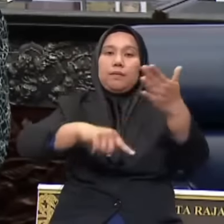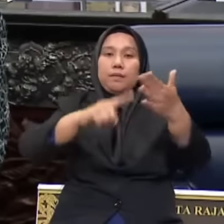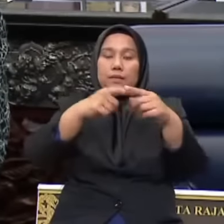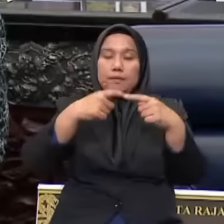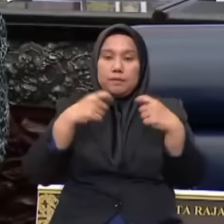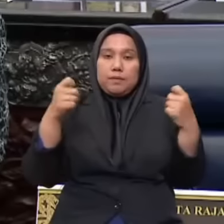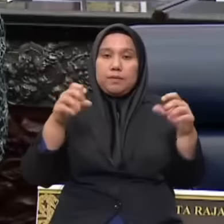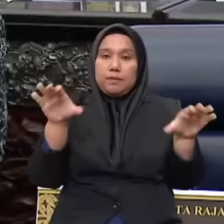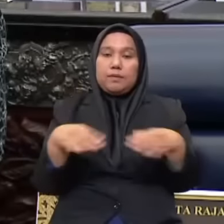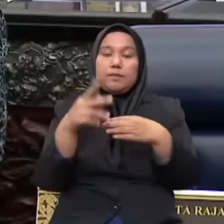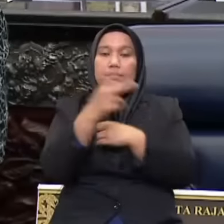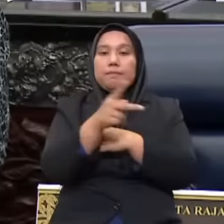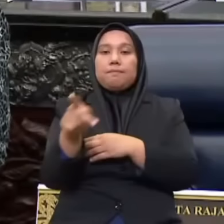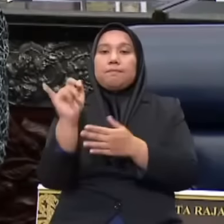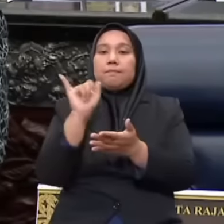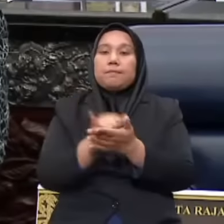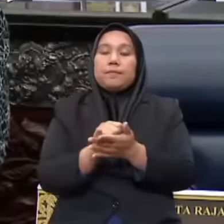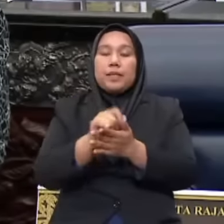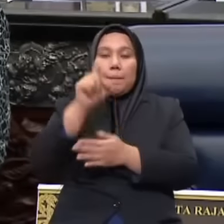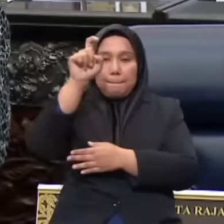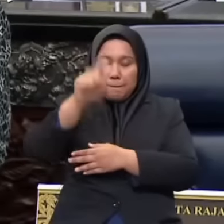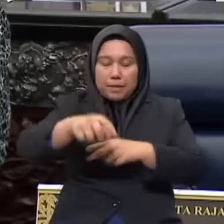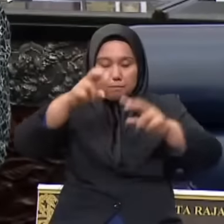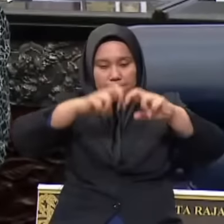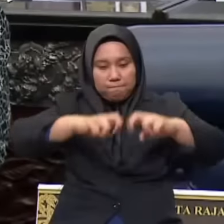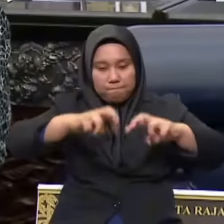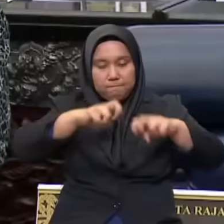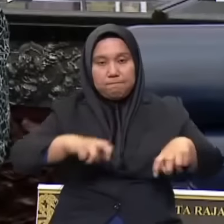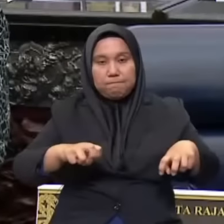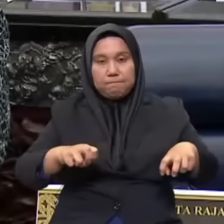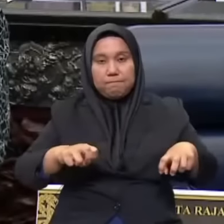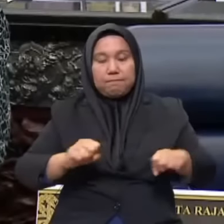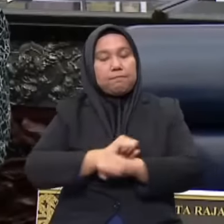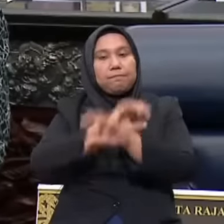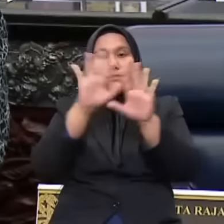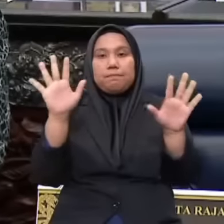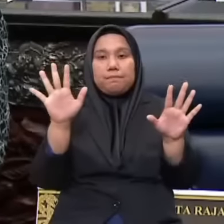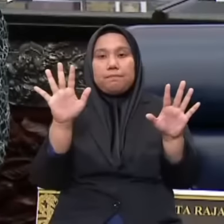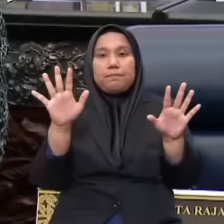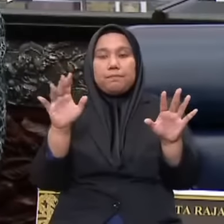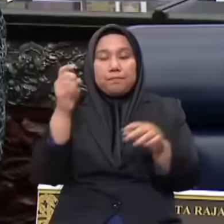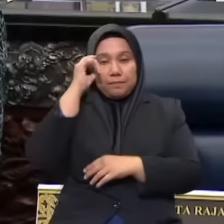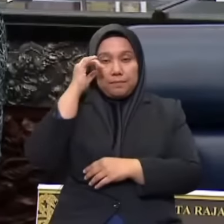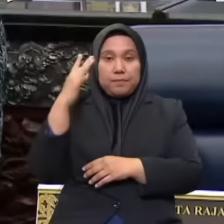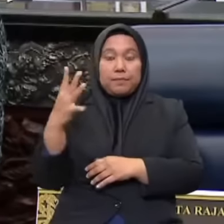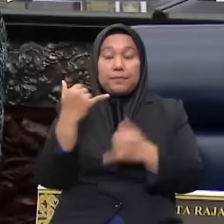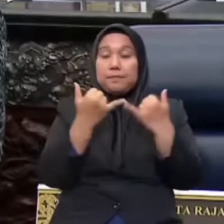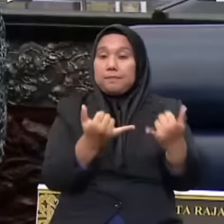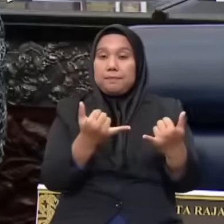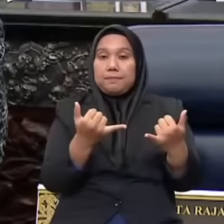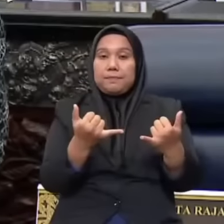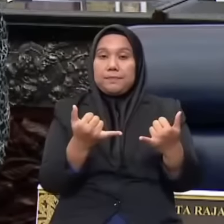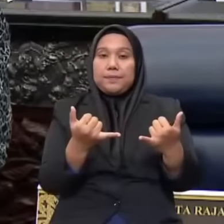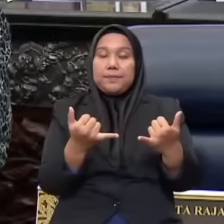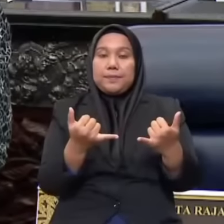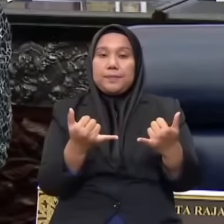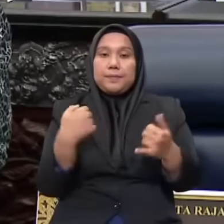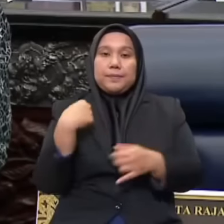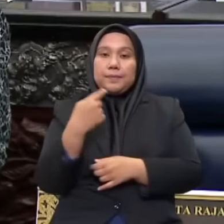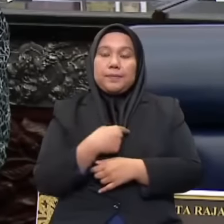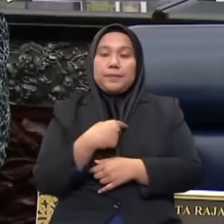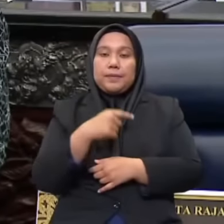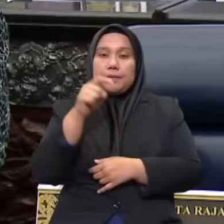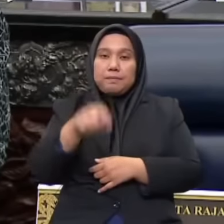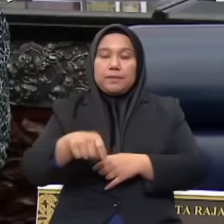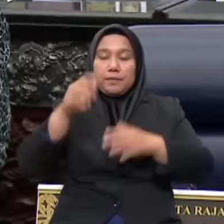mengenai perkara seperti itu, ia perlulah diteliti dengan lebih jelas. Pada pandangan saya pada ketika ini, kita perlu